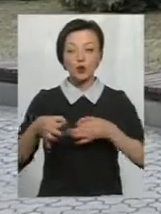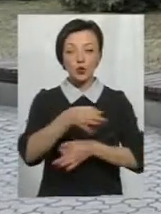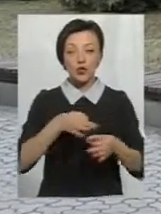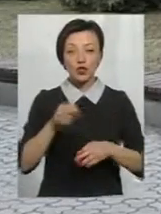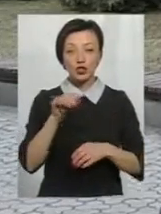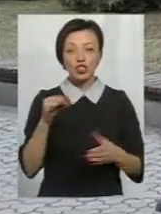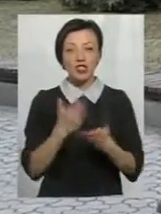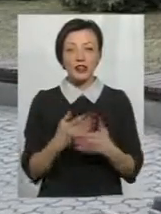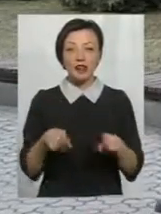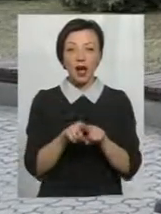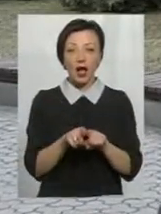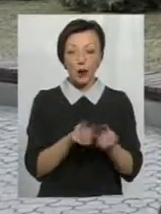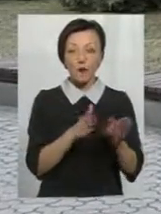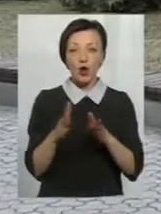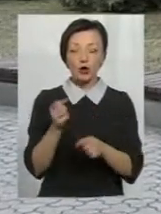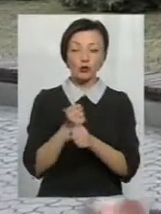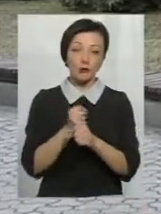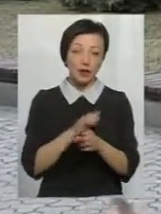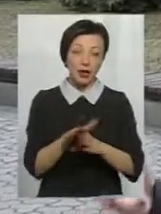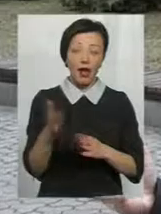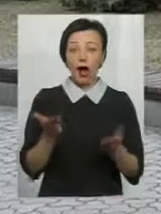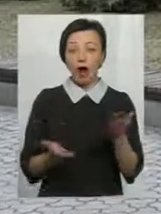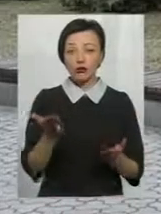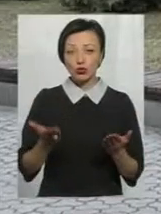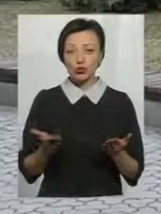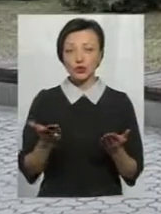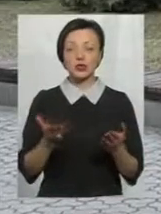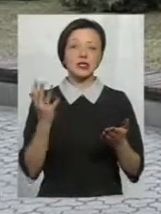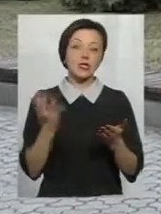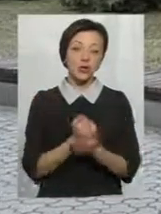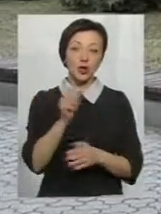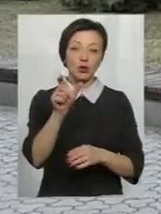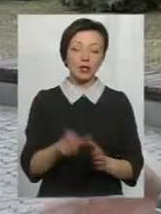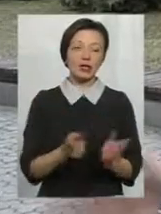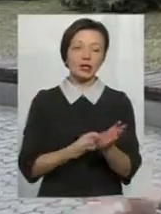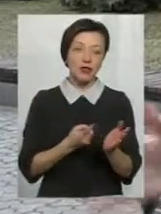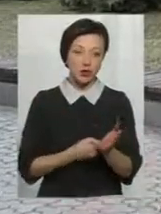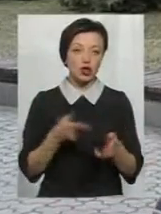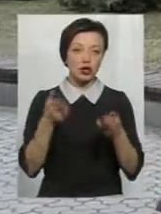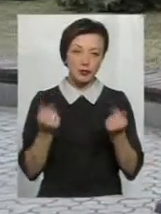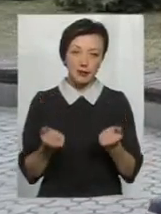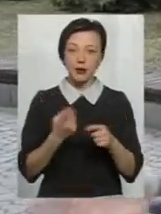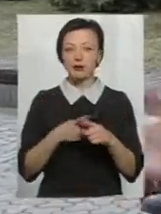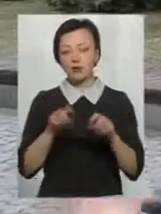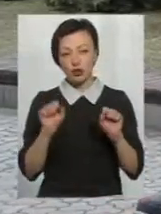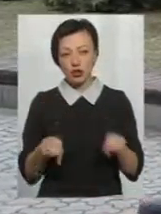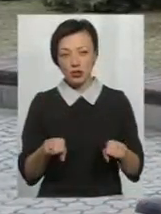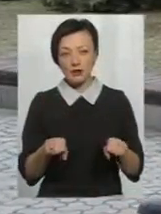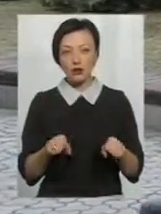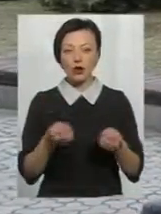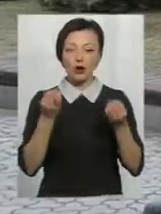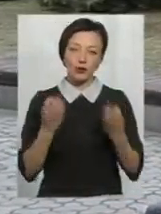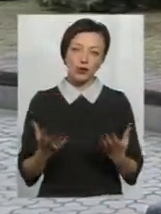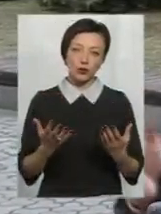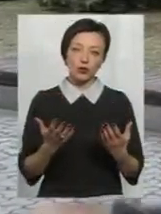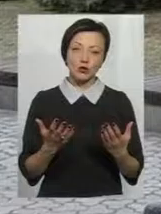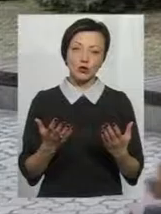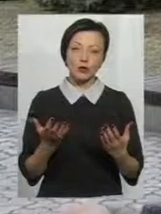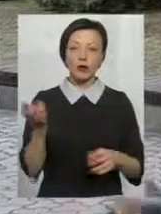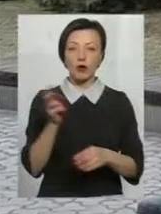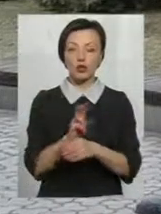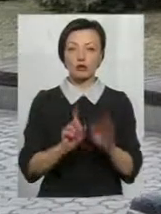є такий механізм це дійсно зробити. Якщо знайде людина підтвердження, що так, це можливо, вона просто проходить